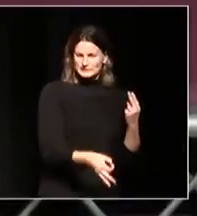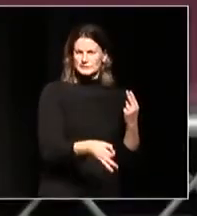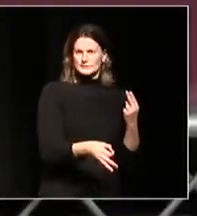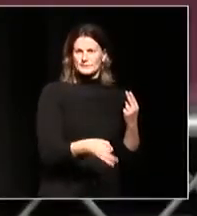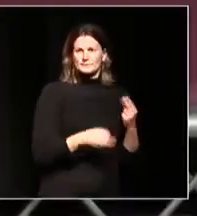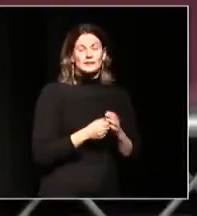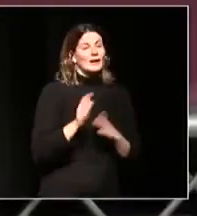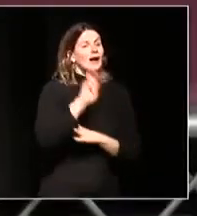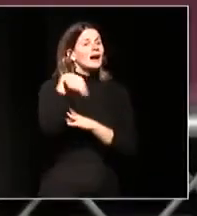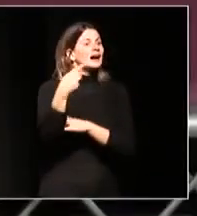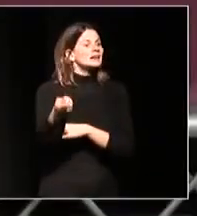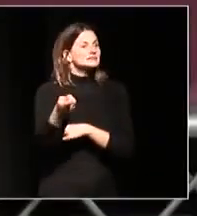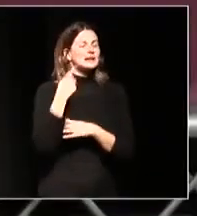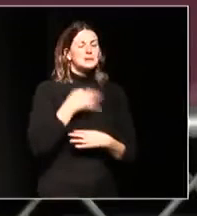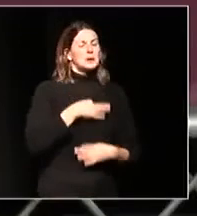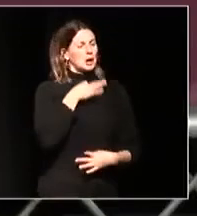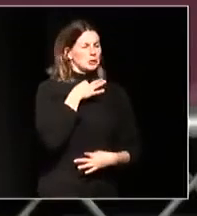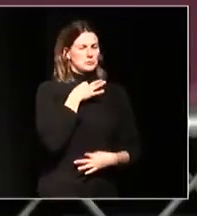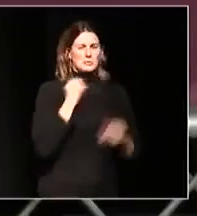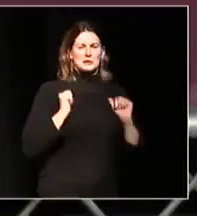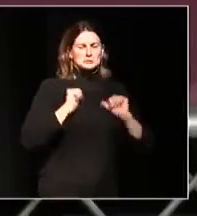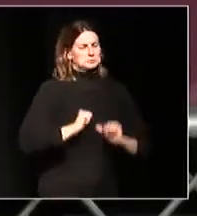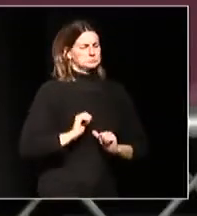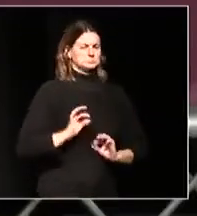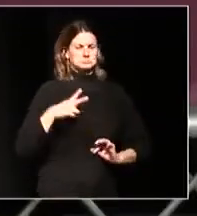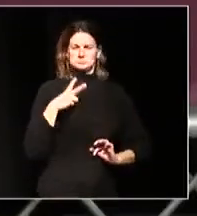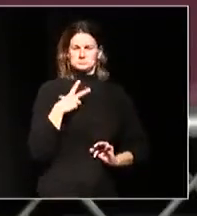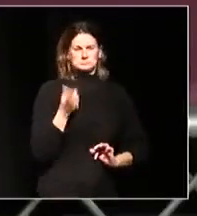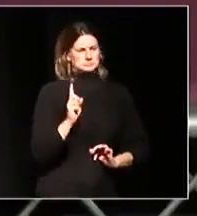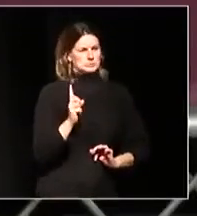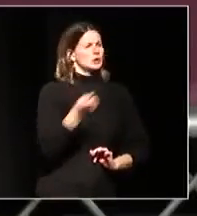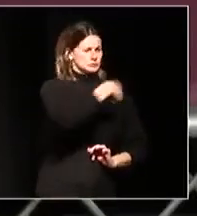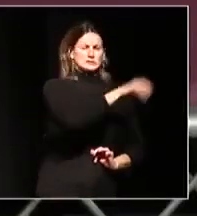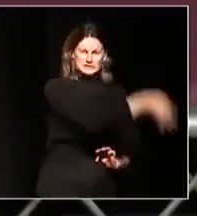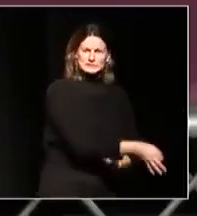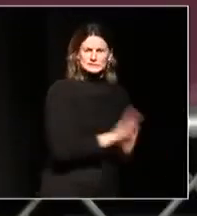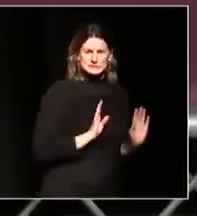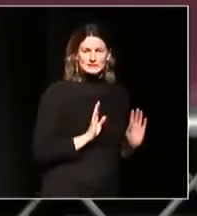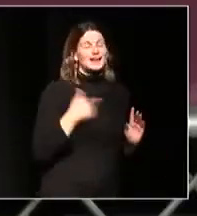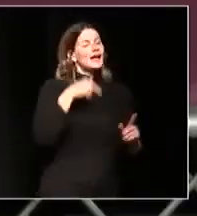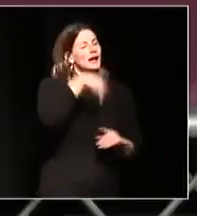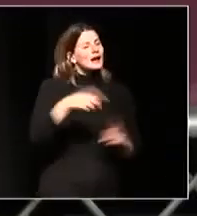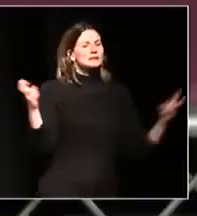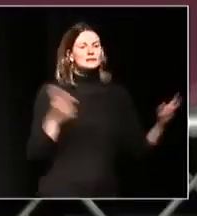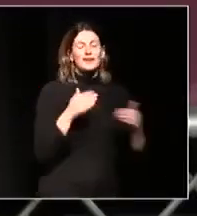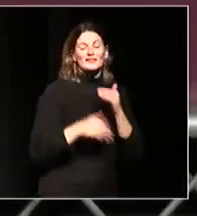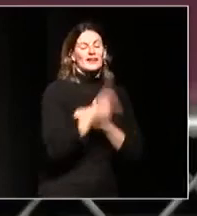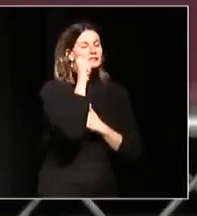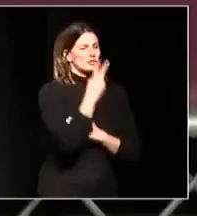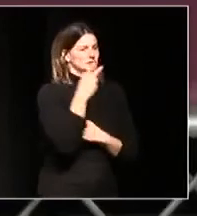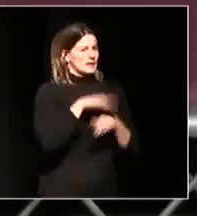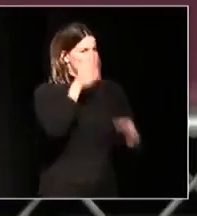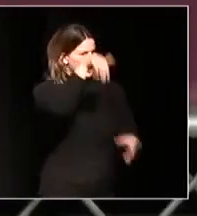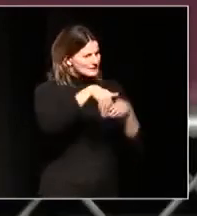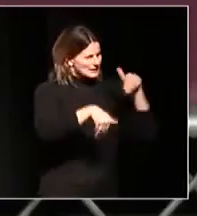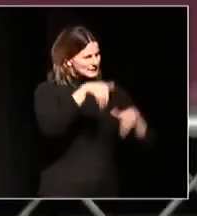No l'aixequen senyors amb corbata ni tampoc amb trajo. Som nosaltres. I avui som aquí, a 2 dies de les eleccions,